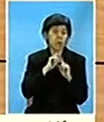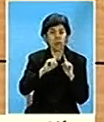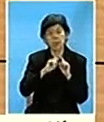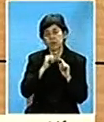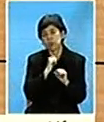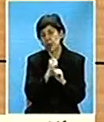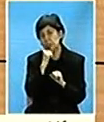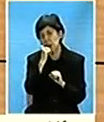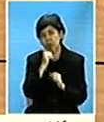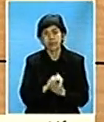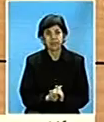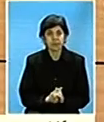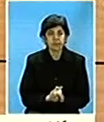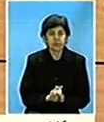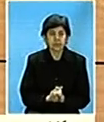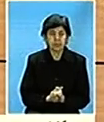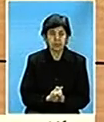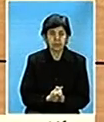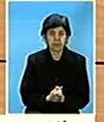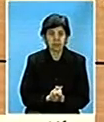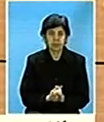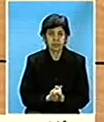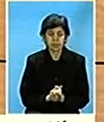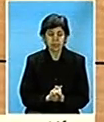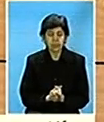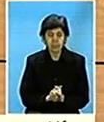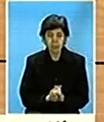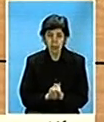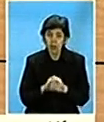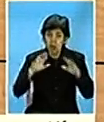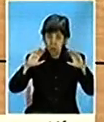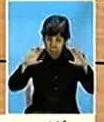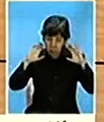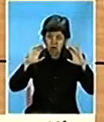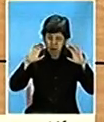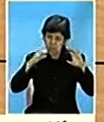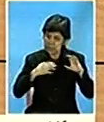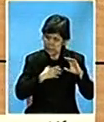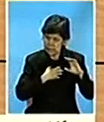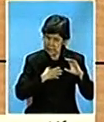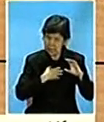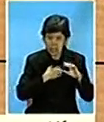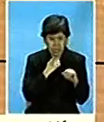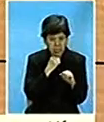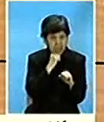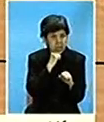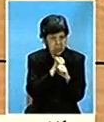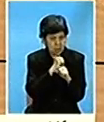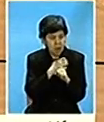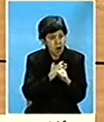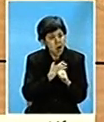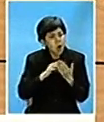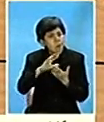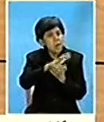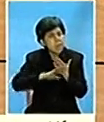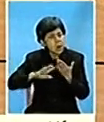ล้วแล้วก็อีกส่วนหนึ่งซึ่งทางรัฐบาลน่าจะเอาศักยภาพของประเ